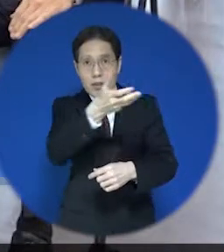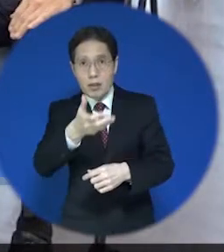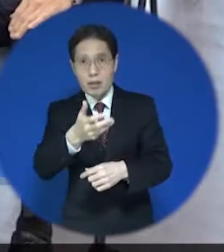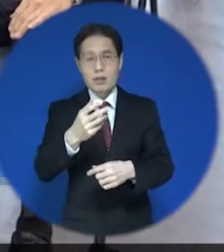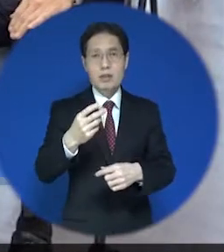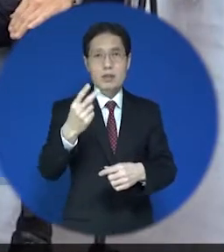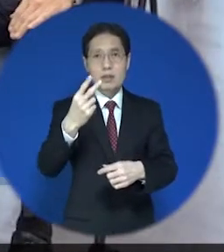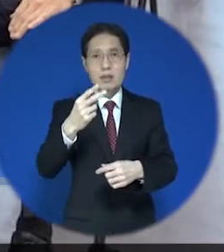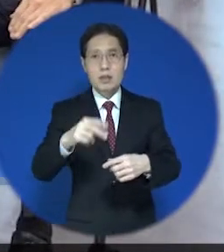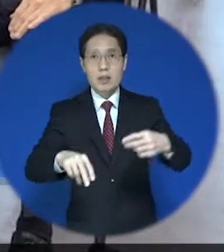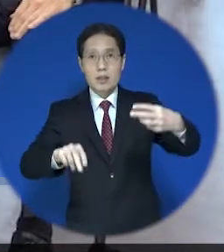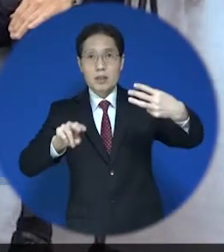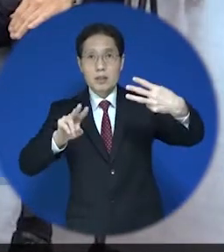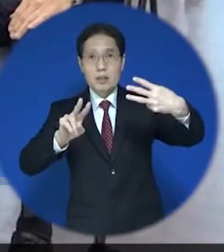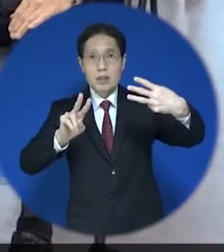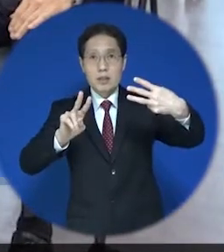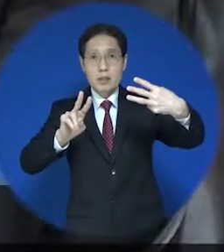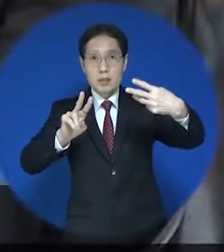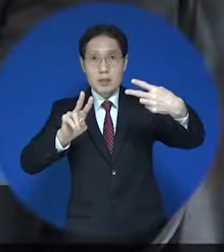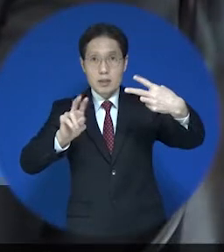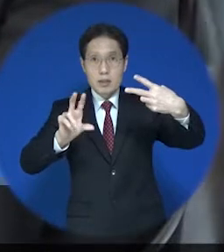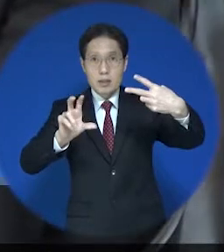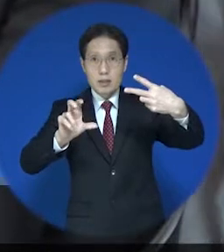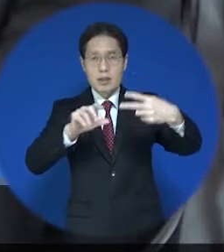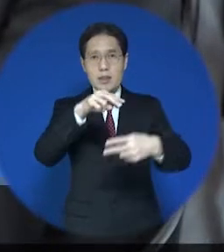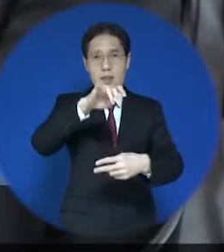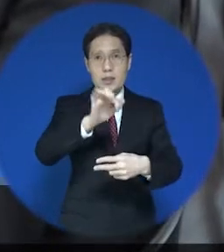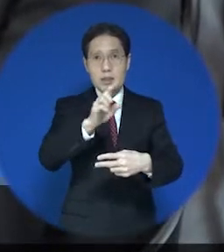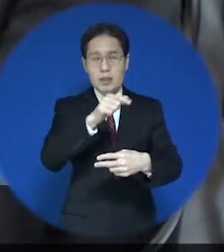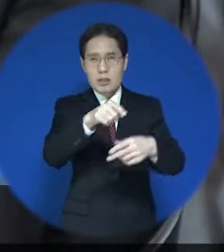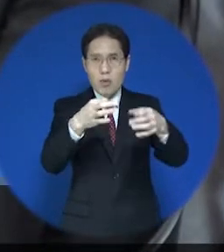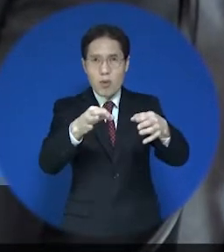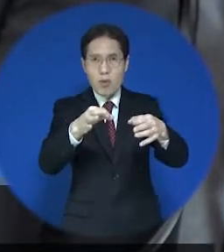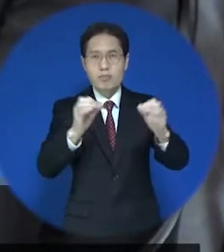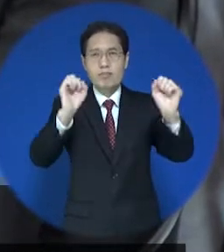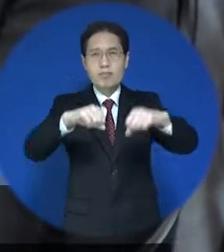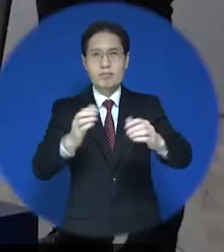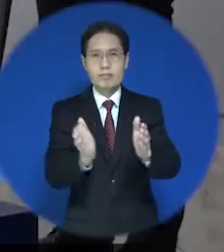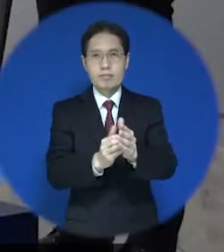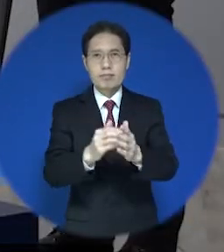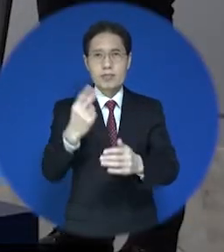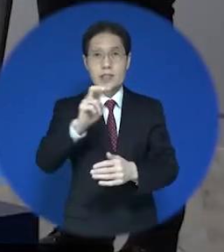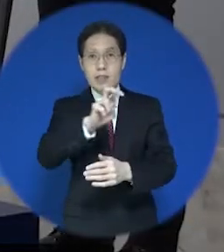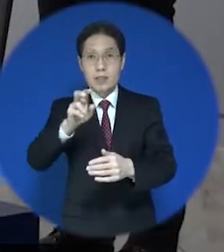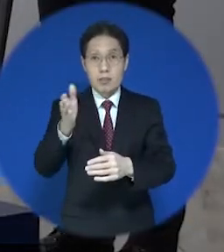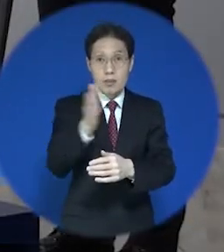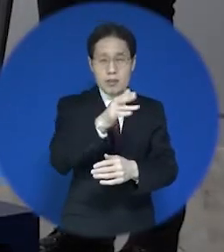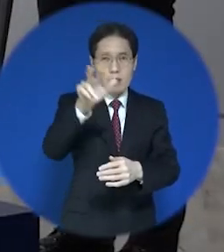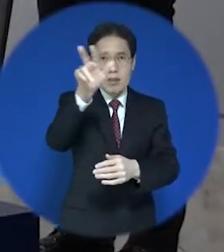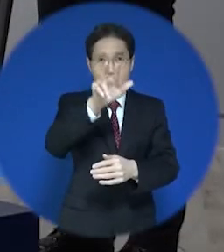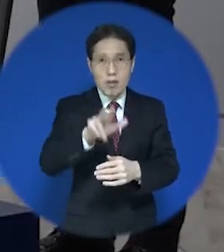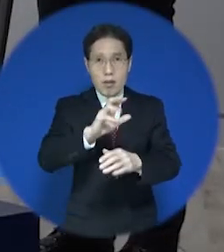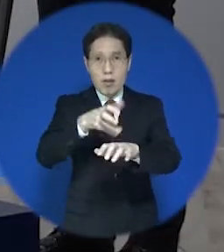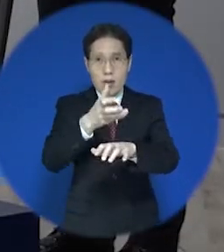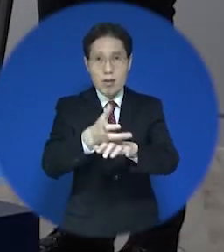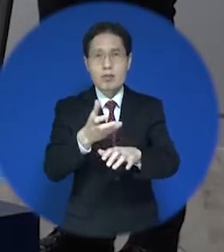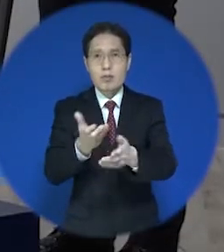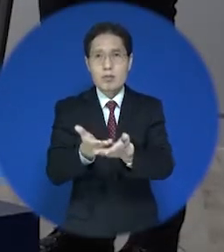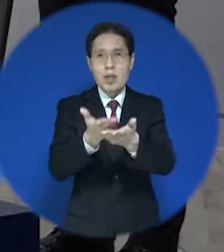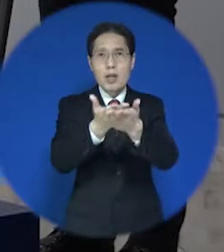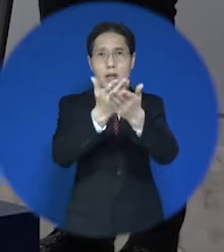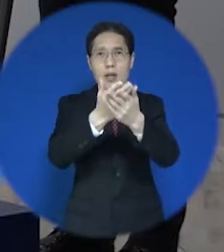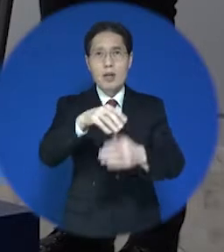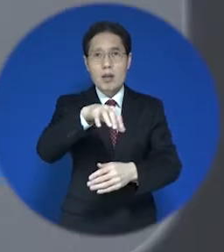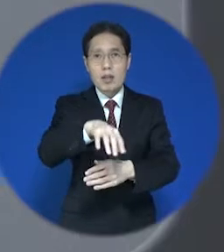25일 신한금융그룹 꽈 업무협약을 체결했습니다 신앙 금융은 2020년부터 전국 단위의 혁신